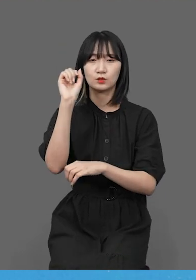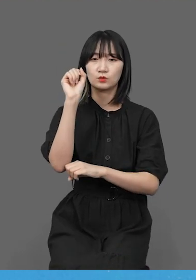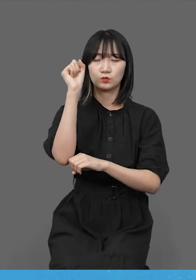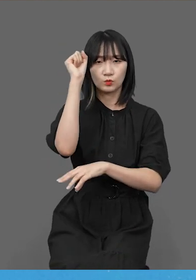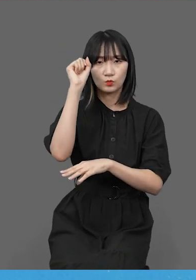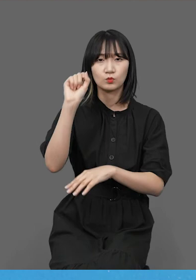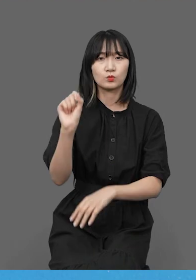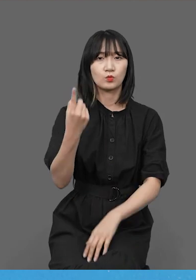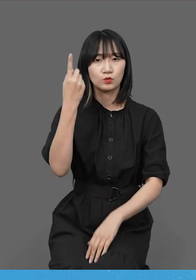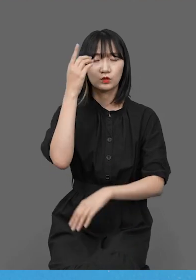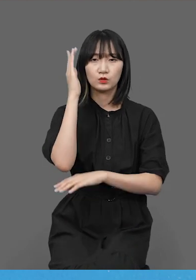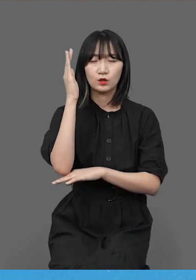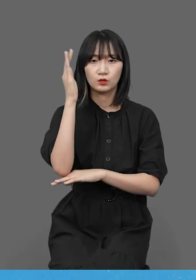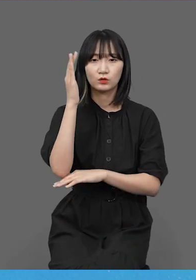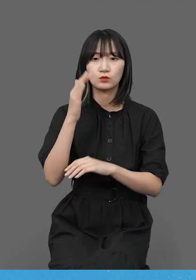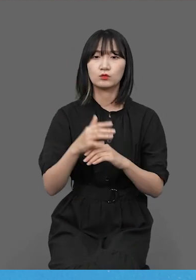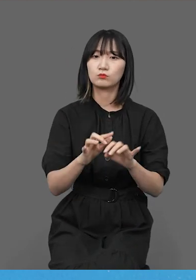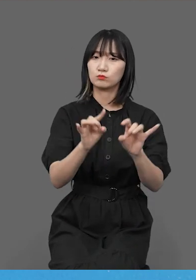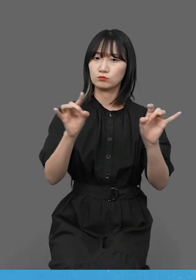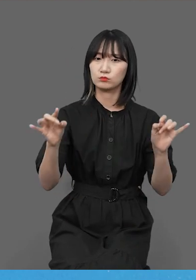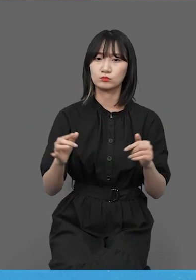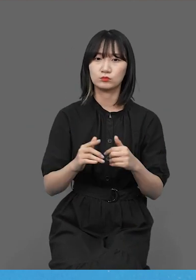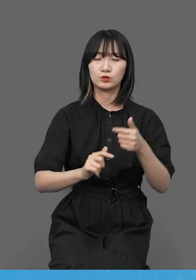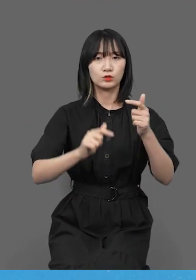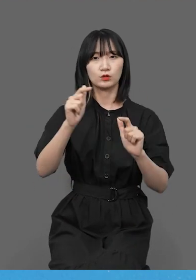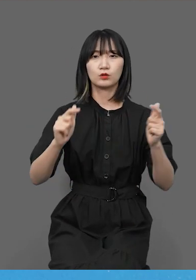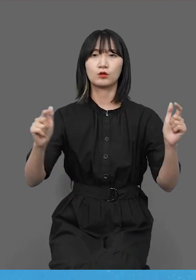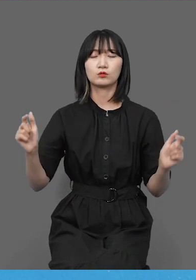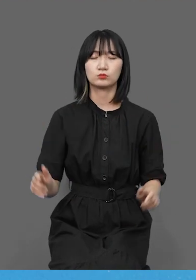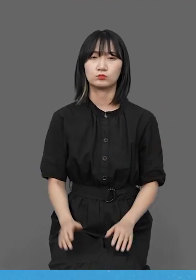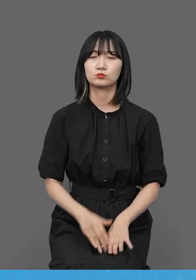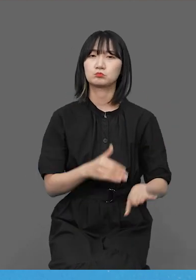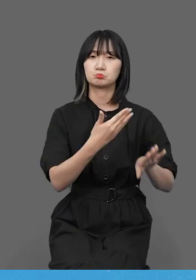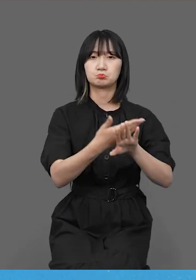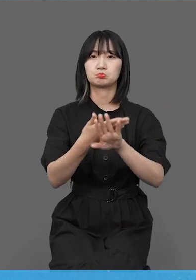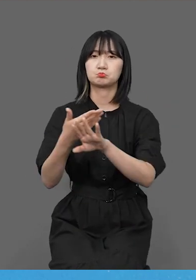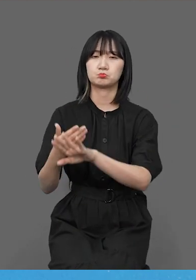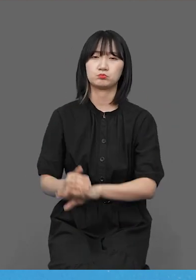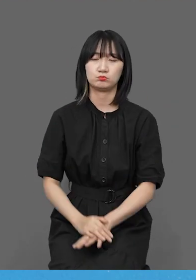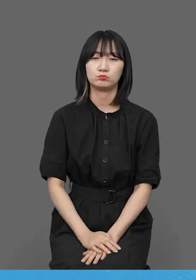대한 이야기 어떻습니까? 다 세 분 다 달라요.